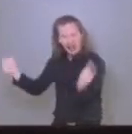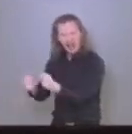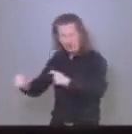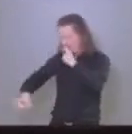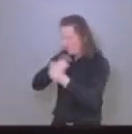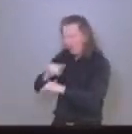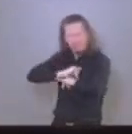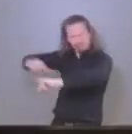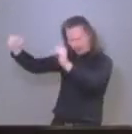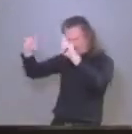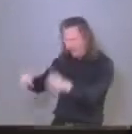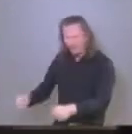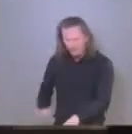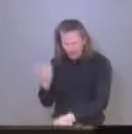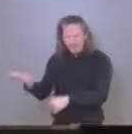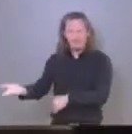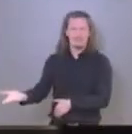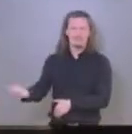toutes sortes.